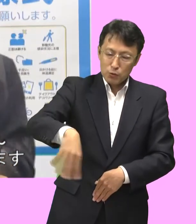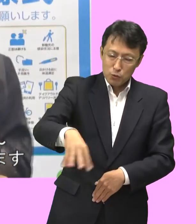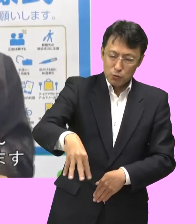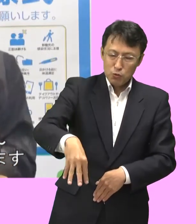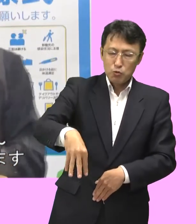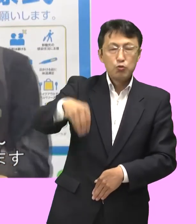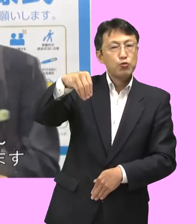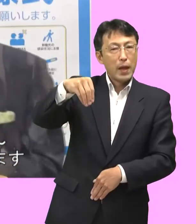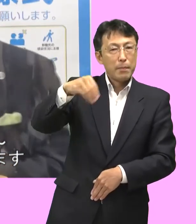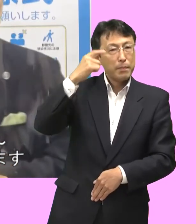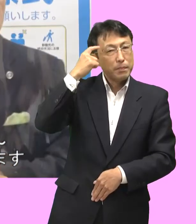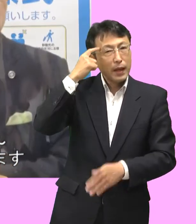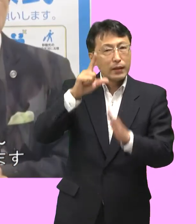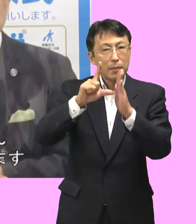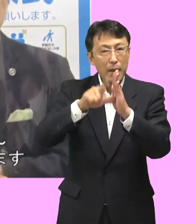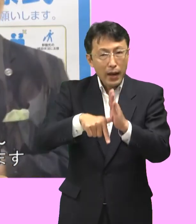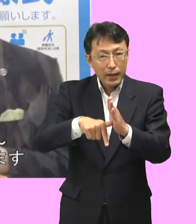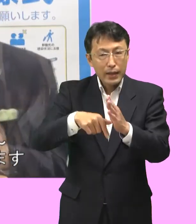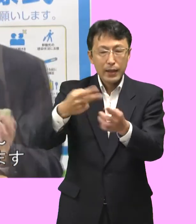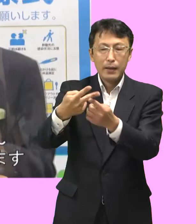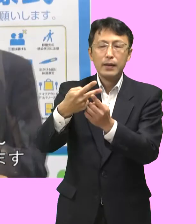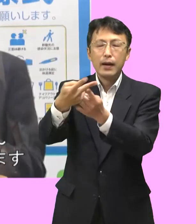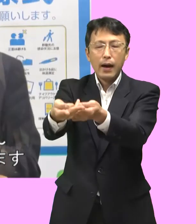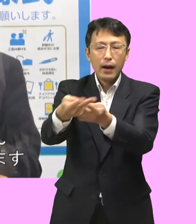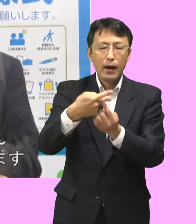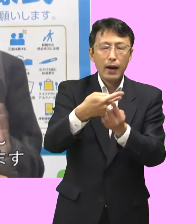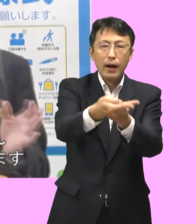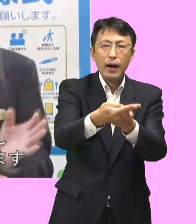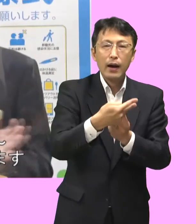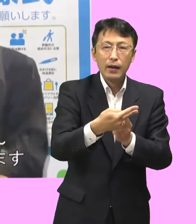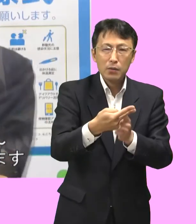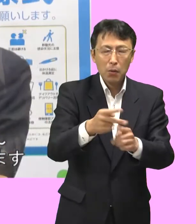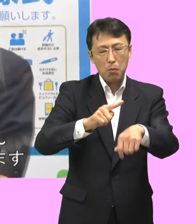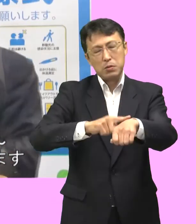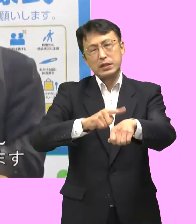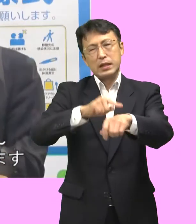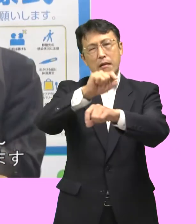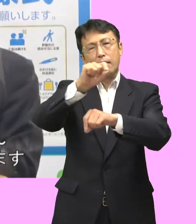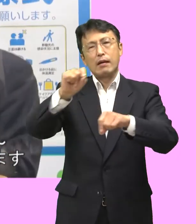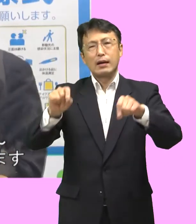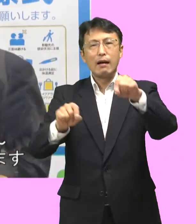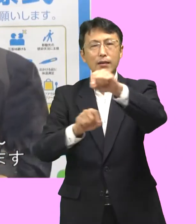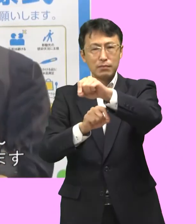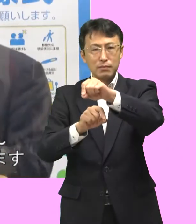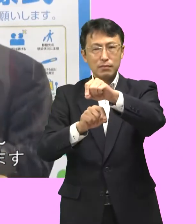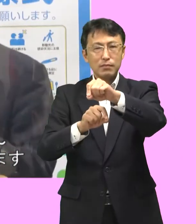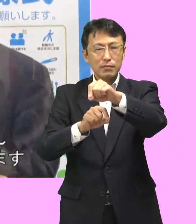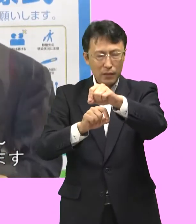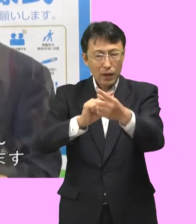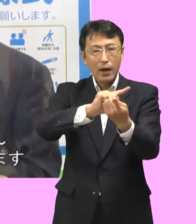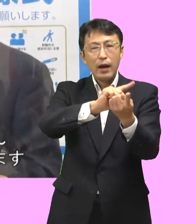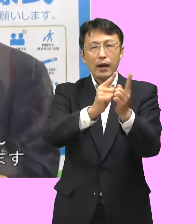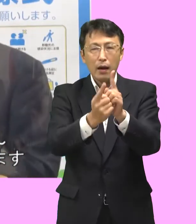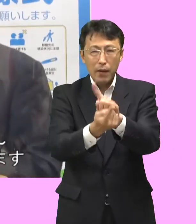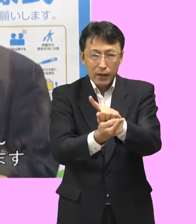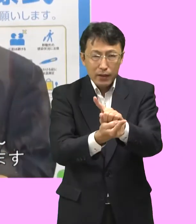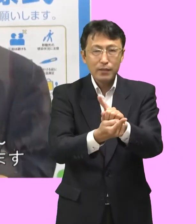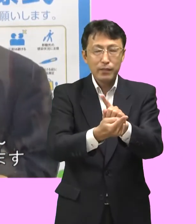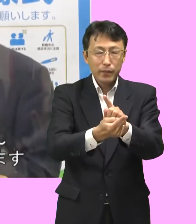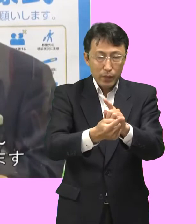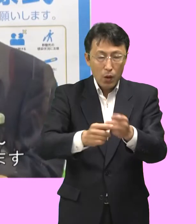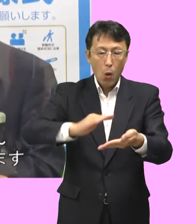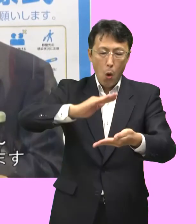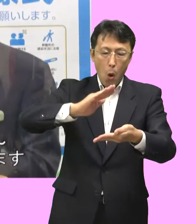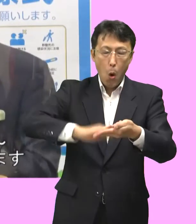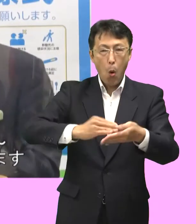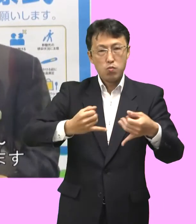ものすごくこれ手間かかります。その点、オンラインでやっていただければ、自動的に例えばエクセルに一覧って出てまいります